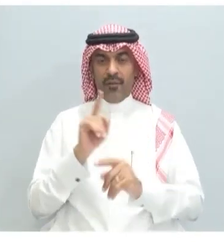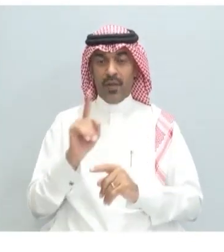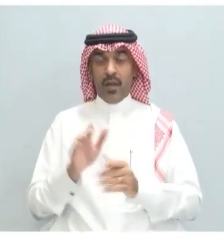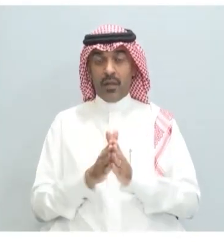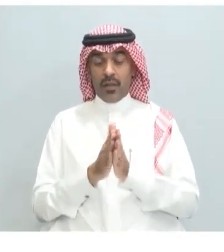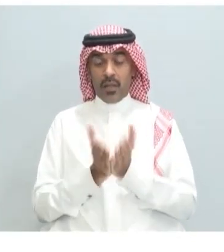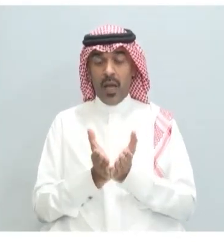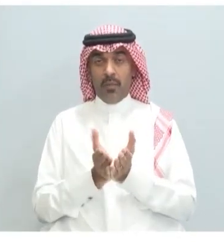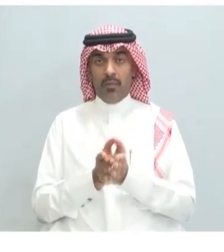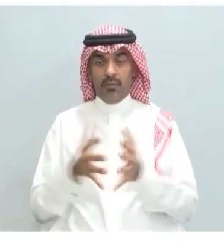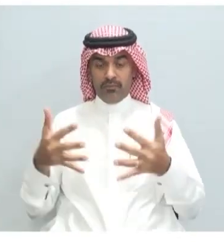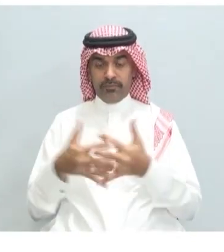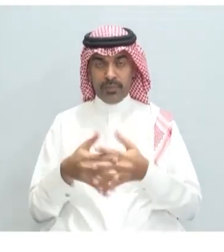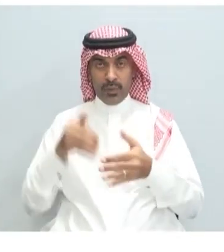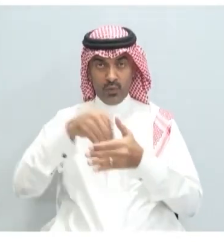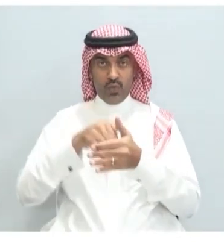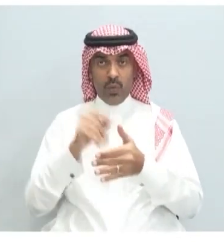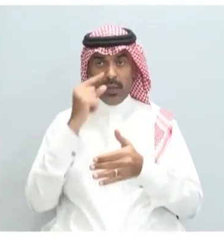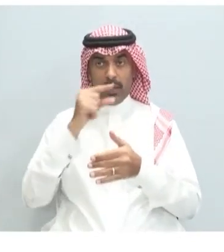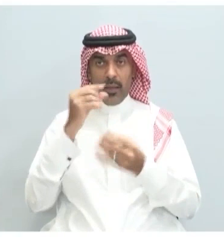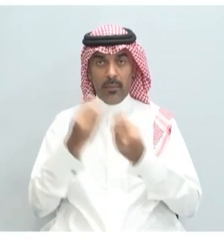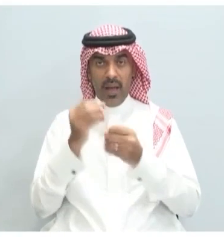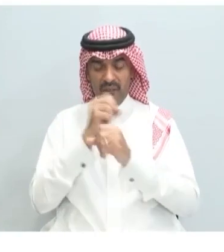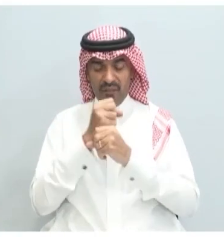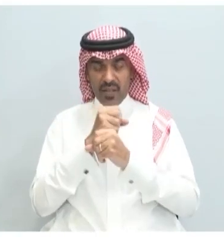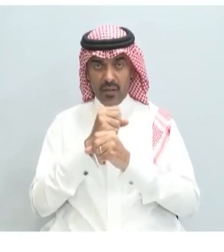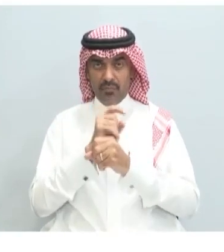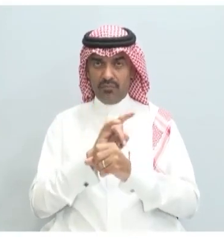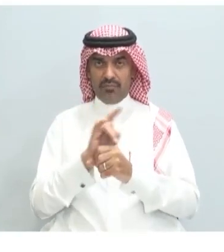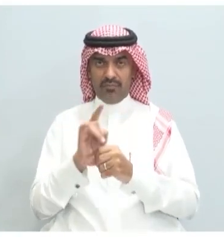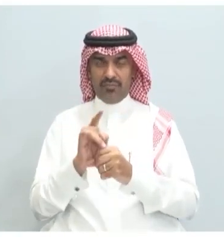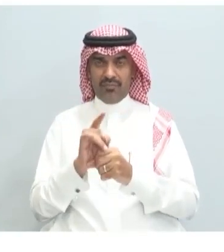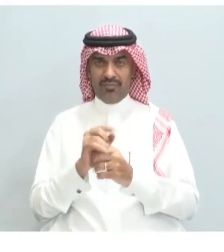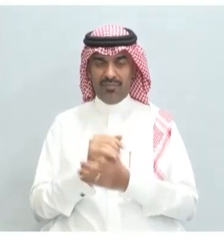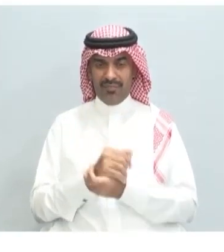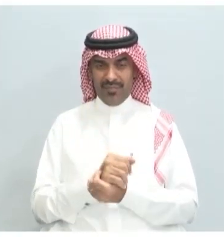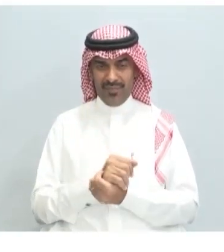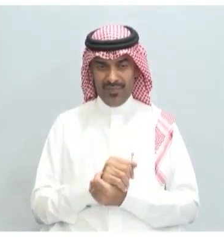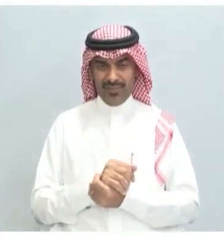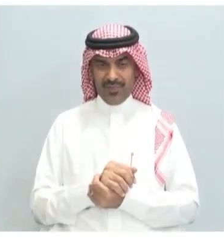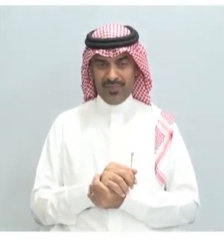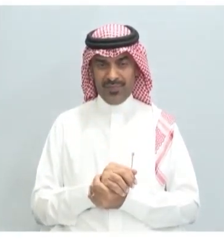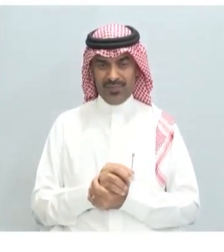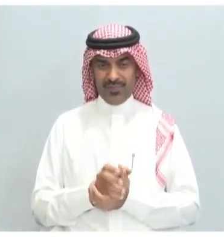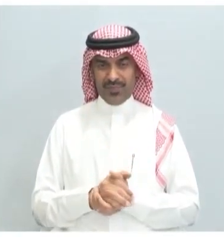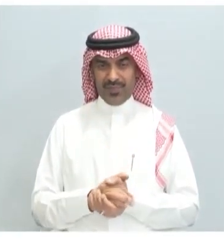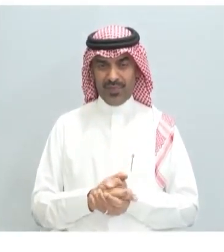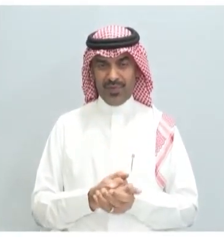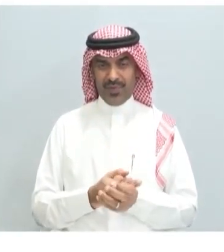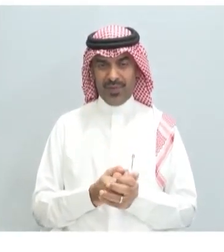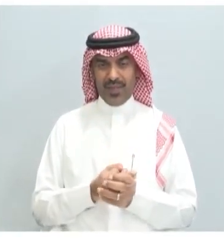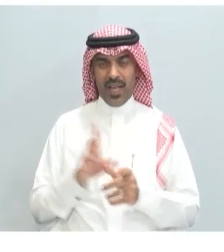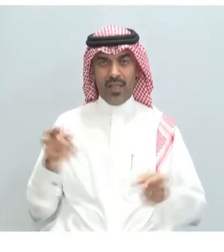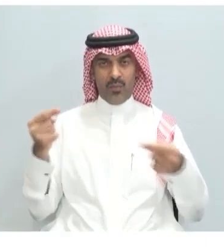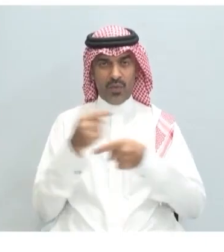اما ان يكون كتاب ديني او كتاب فيزيائي بهذا الشكل فبالتالي هنا نقول عن الحادثتين انهم متنافيين